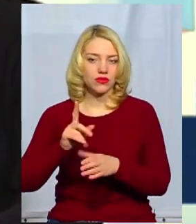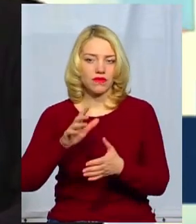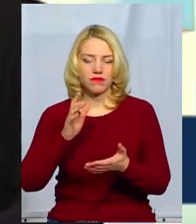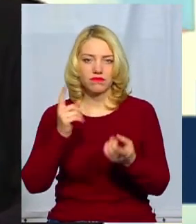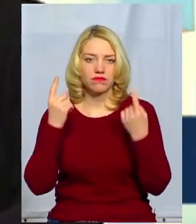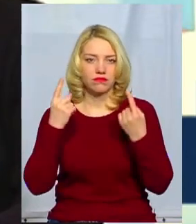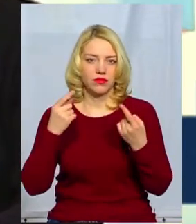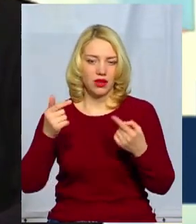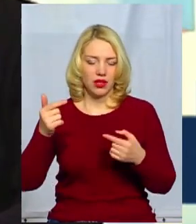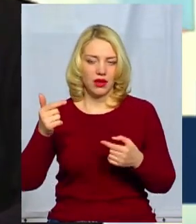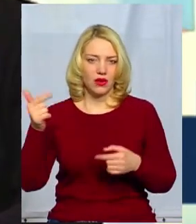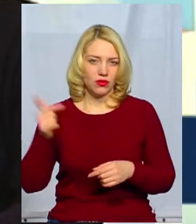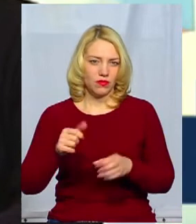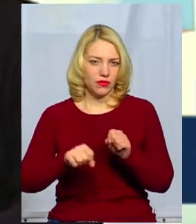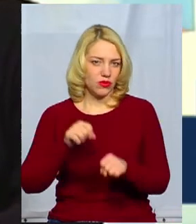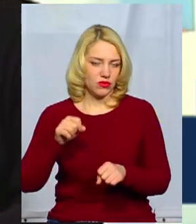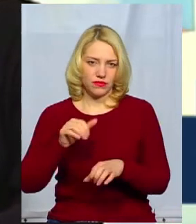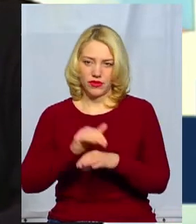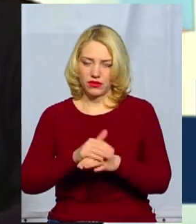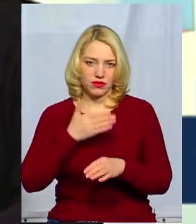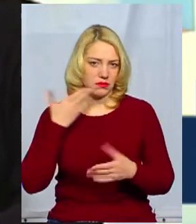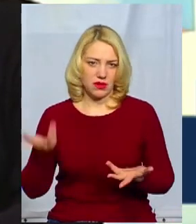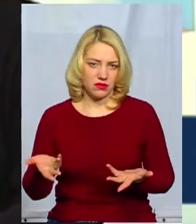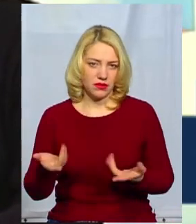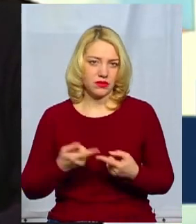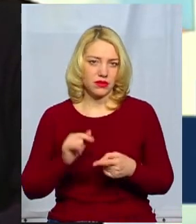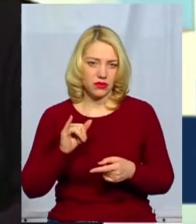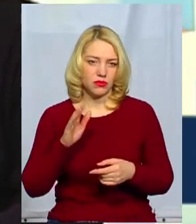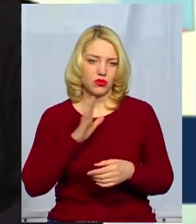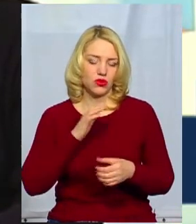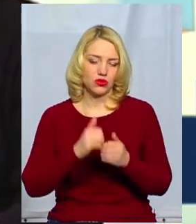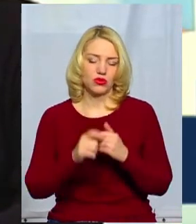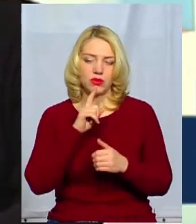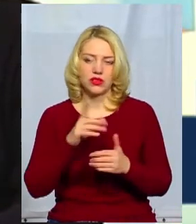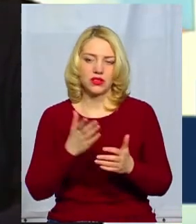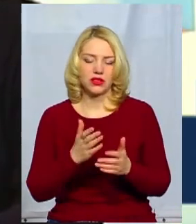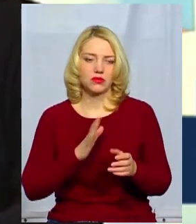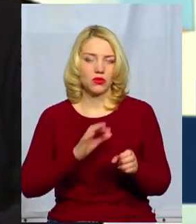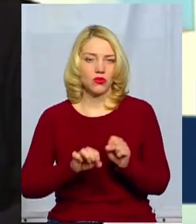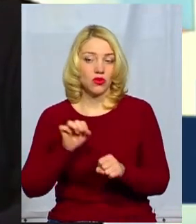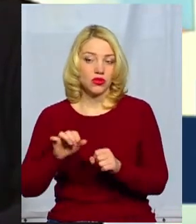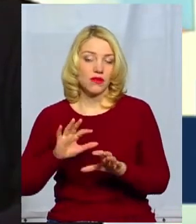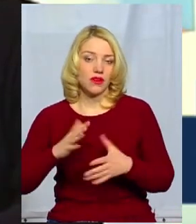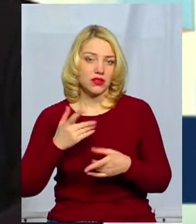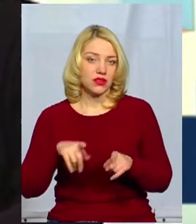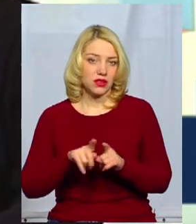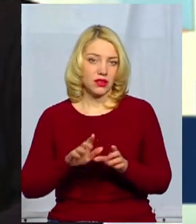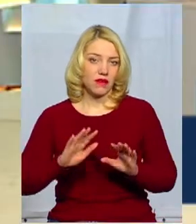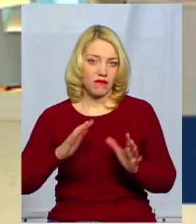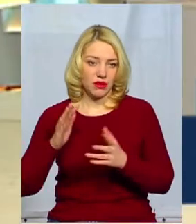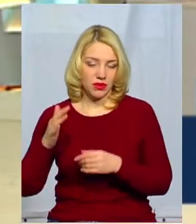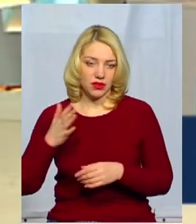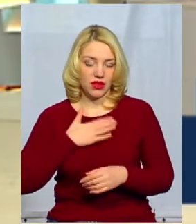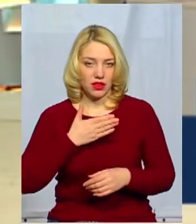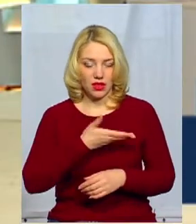факти, такого в нас немає, щоб там щомісяця було здійснено там порушення якісь. В разі таких випадків нам